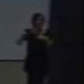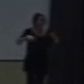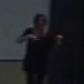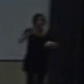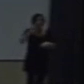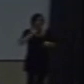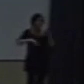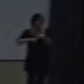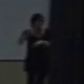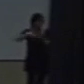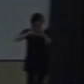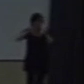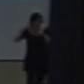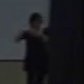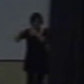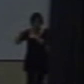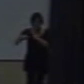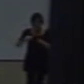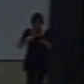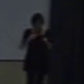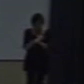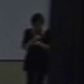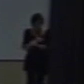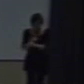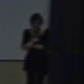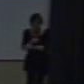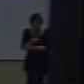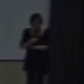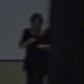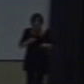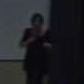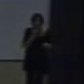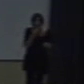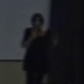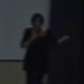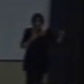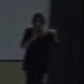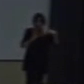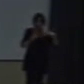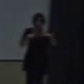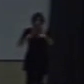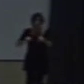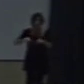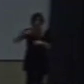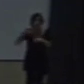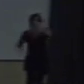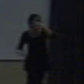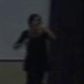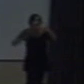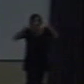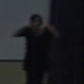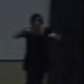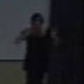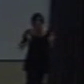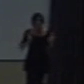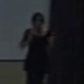em anaven dient coses. I vull dir, clar, sí, jo això només era per fer una prova, però si realment hagués volgut utilitzar-ho, o després hi ha coses que a mi em poden utilitzar més, no? Jo perquè tuitejo en